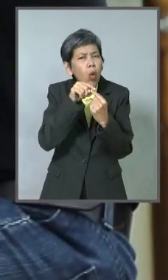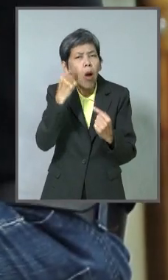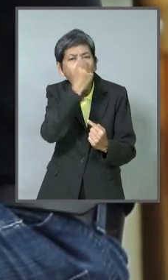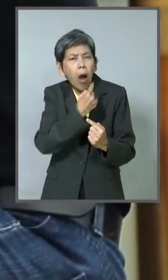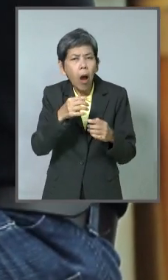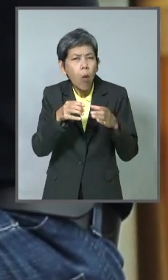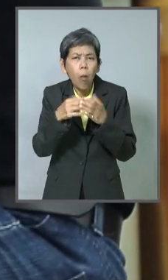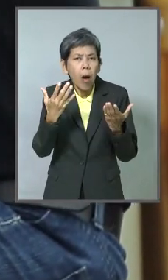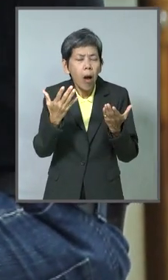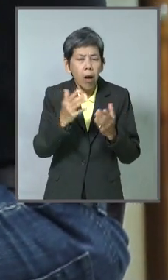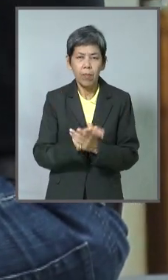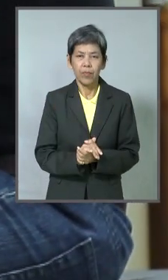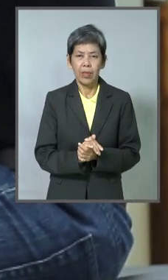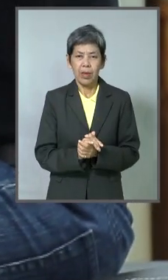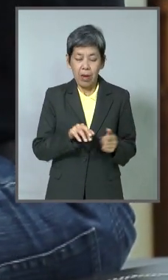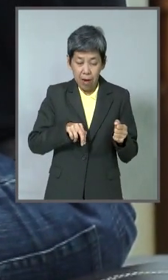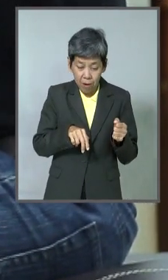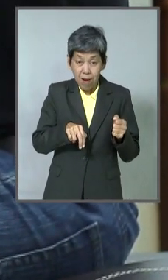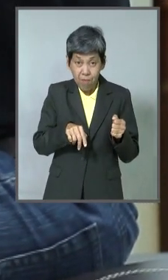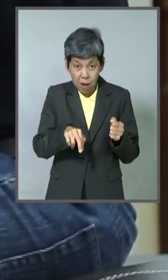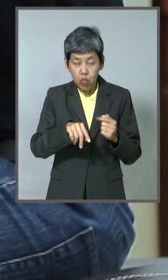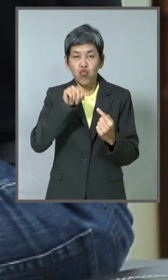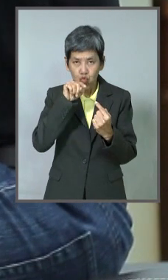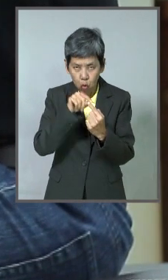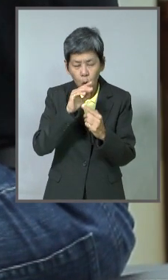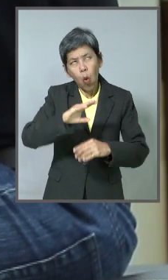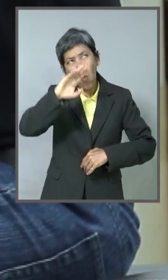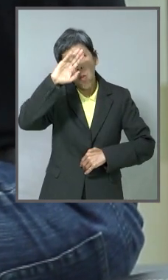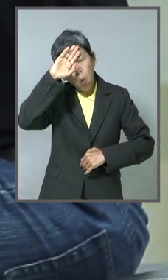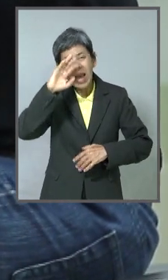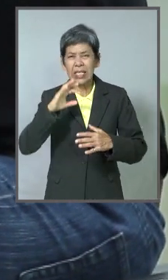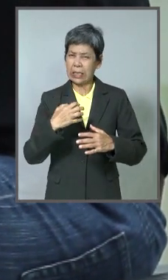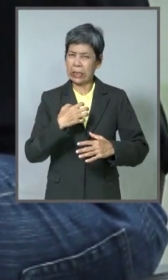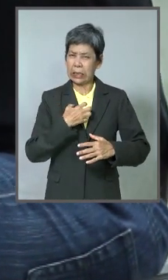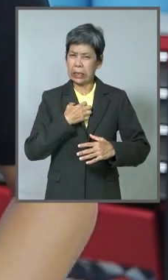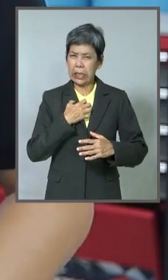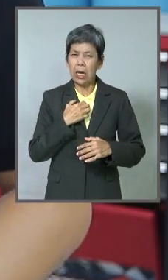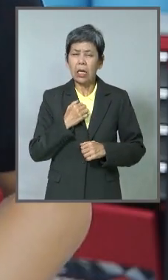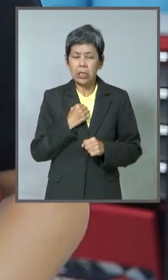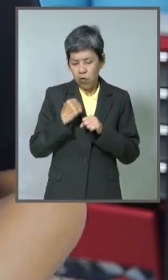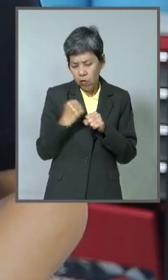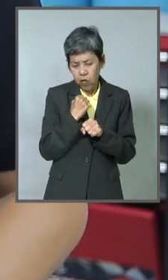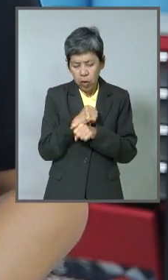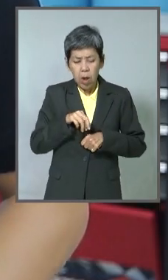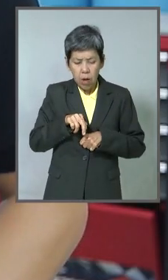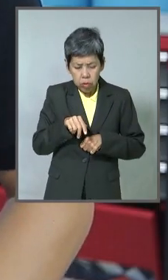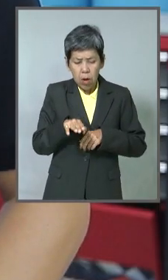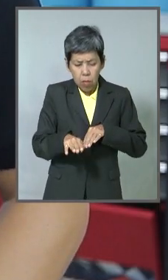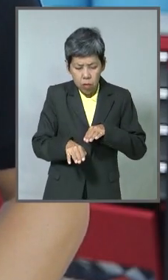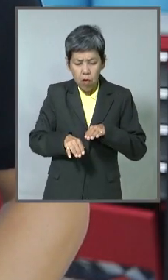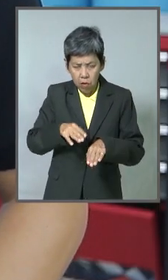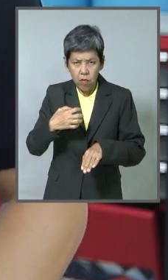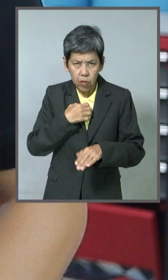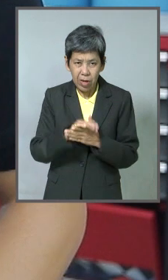Walker นี้เหมาะกับผู้ป่วยกลุ่มไหนบ้างล่ะคะ Space Walker นะครับจะเหมาะกับผู้ป่วยที่ต้องการการกายภาพบำบัดฝึ